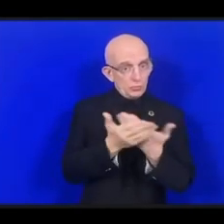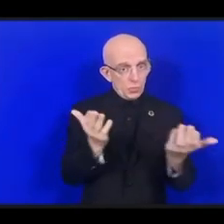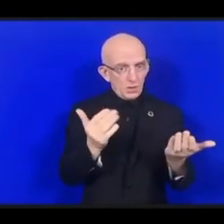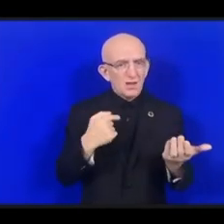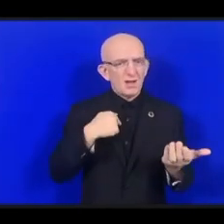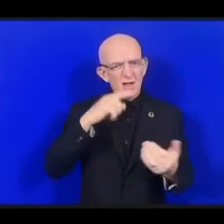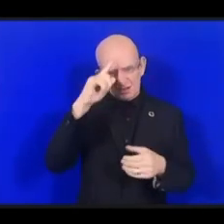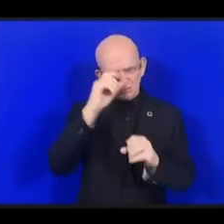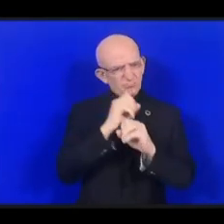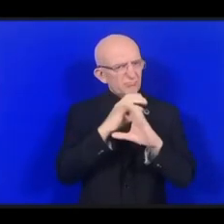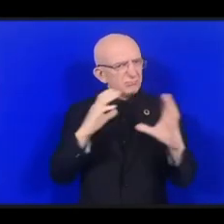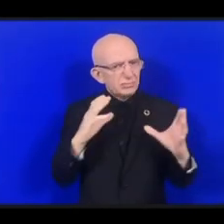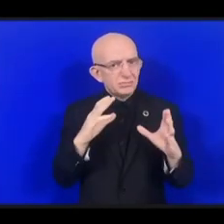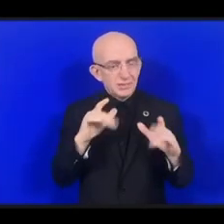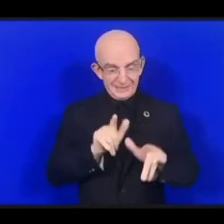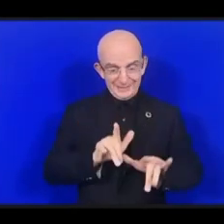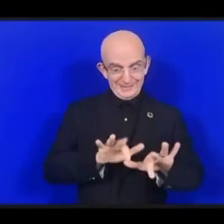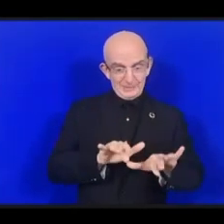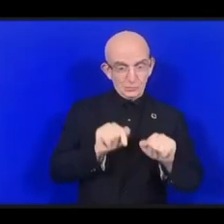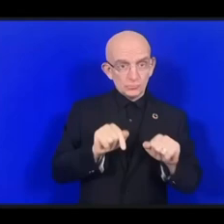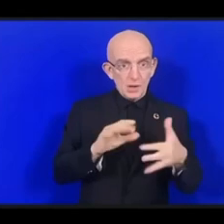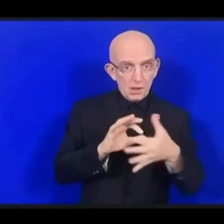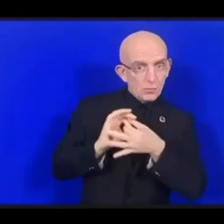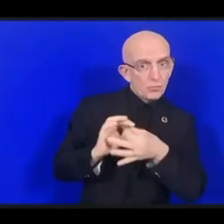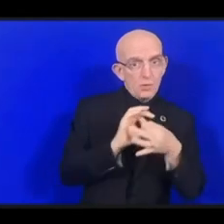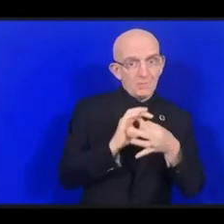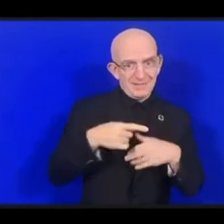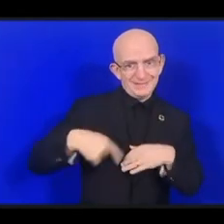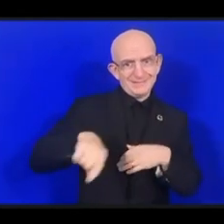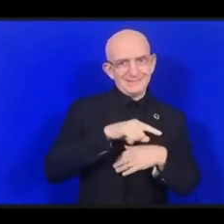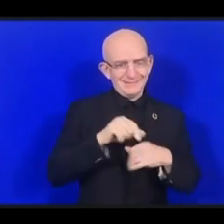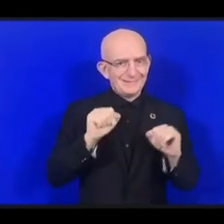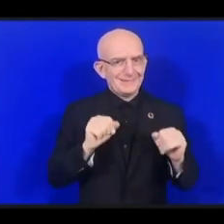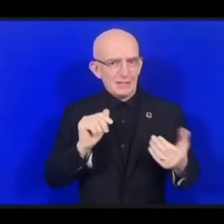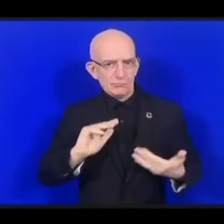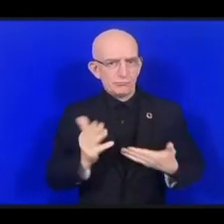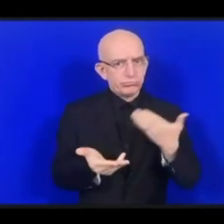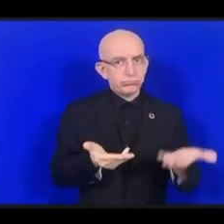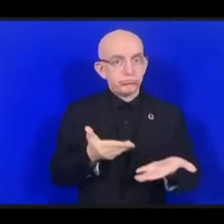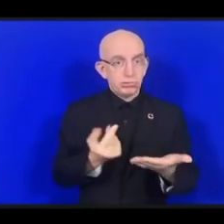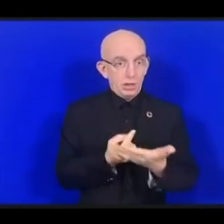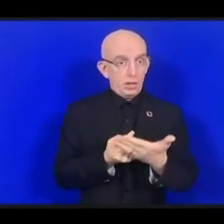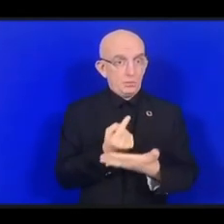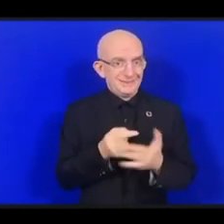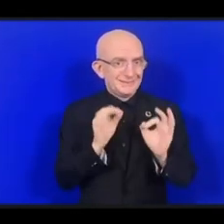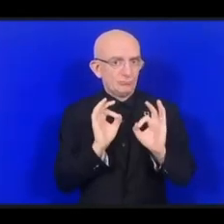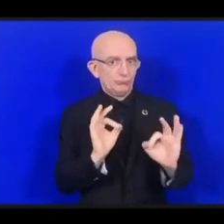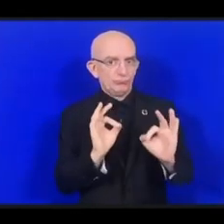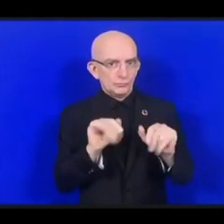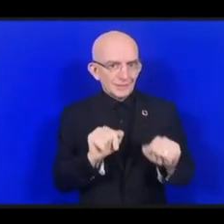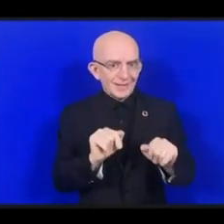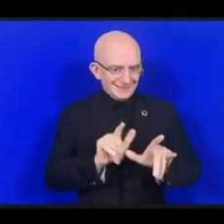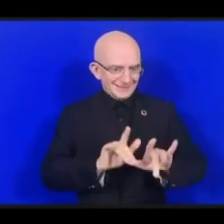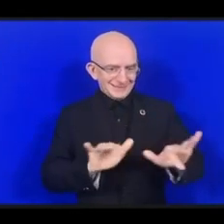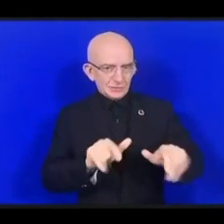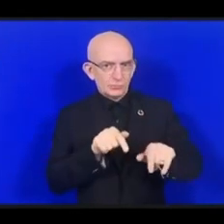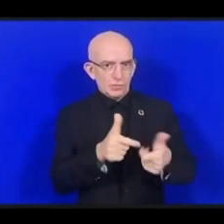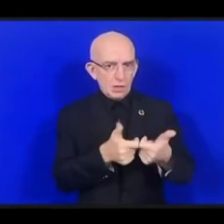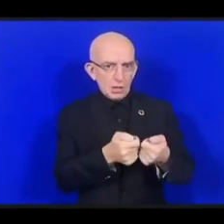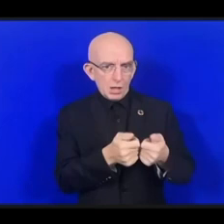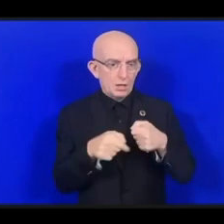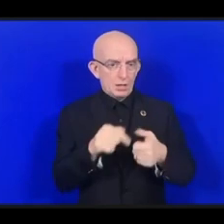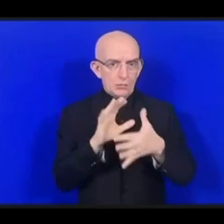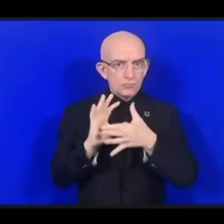aspects essentiels de la coopération numérique notamment lia le transfert de technologie et la